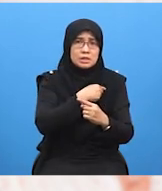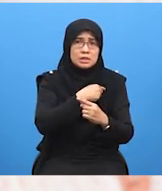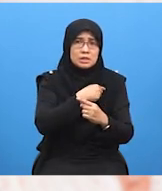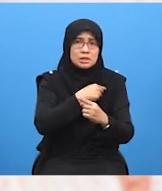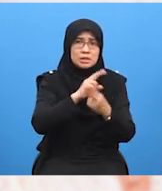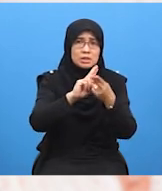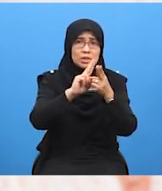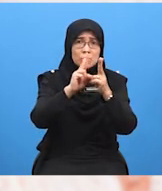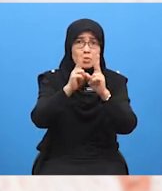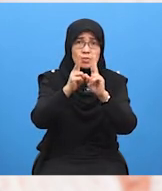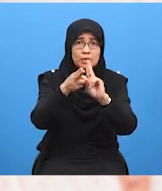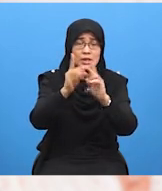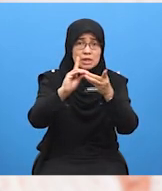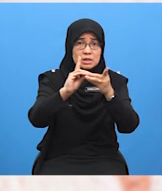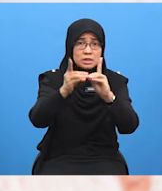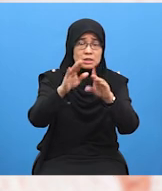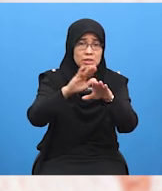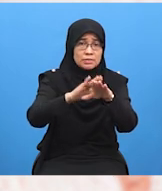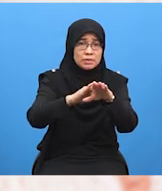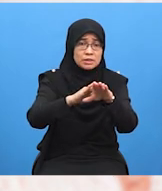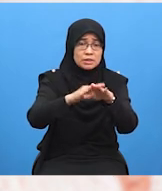bahagian delay pengaturcaraan.